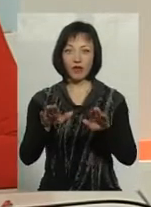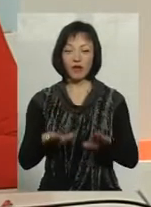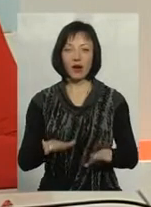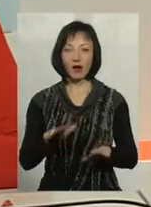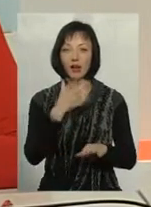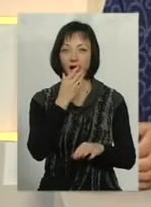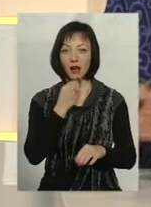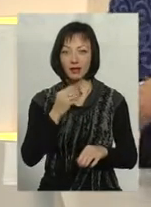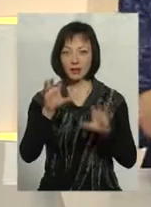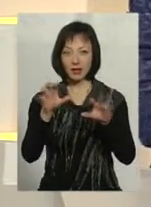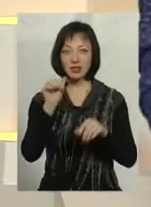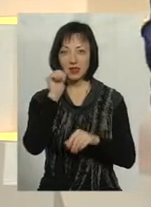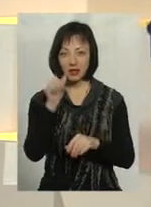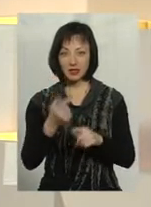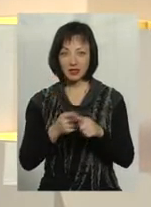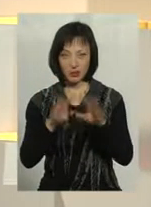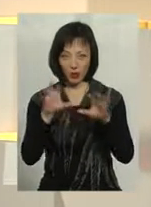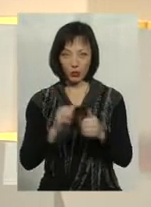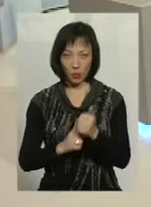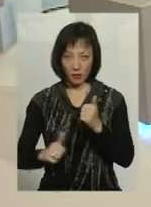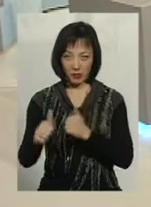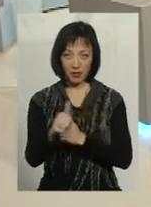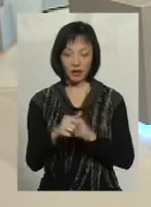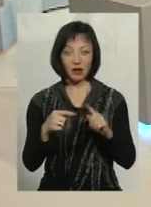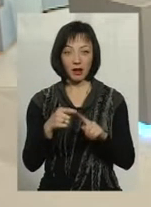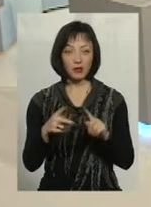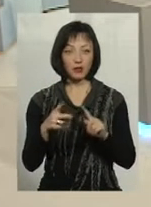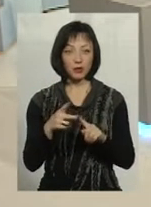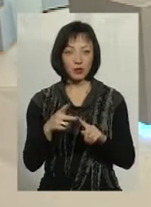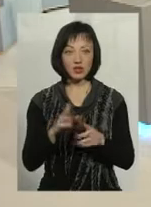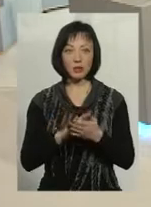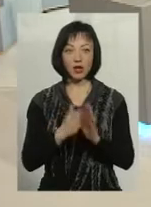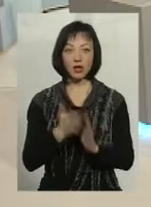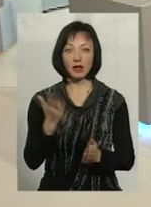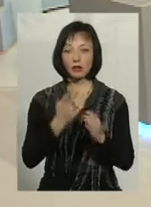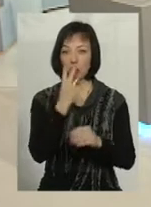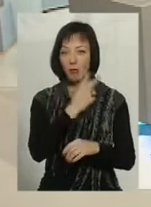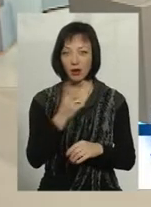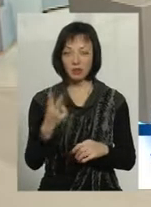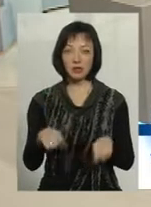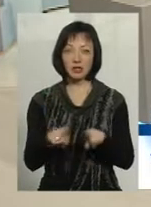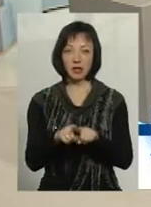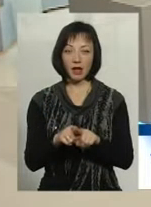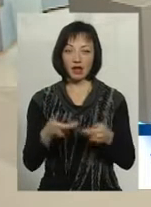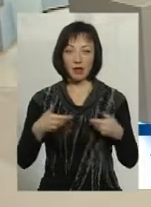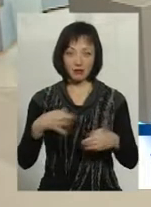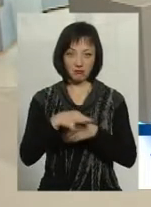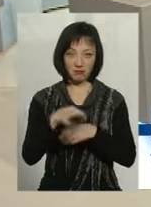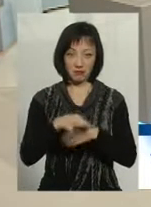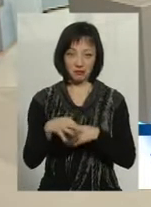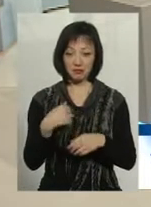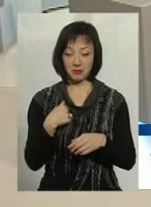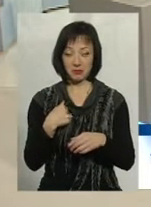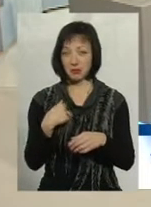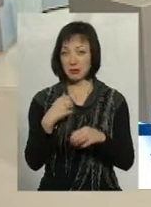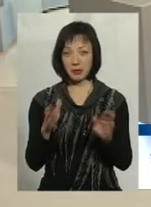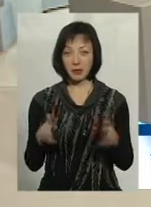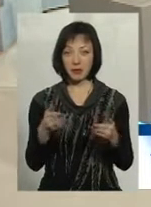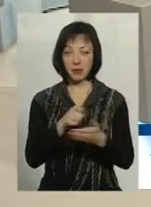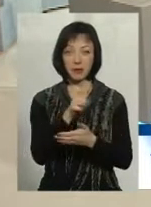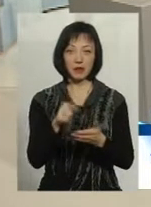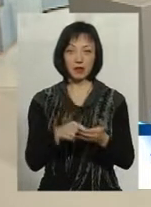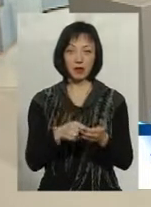світі риба шукає там, де глибше, а людина шукає там, де легше, чи де може заробити сьогодні. Я ж добавлю вам, наприклад, знову